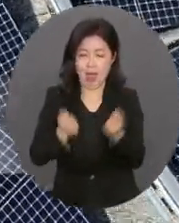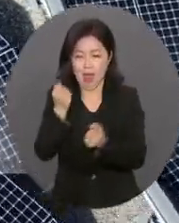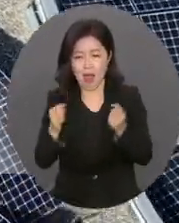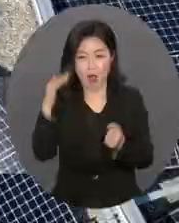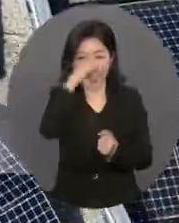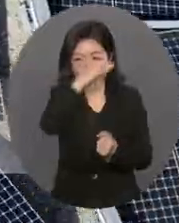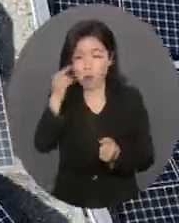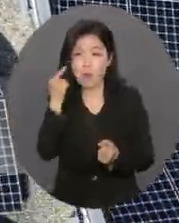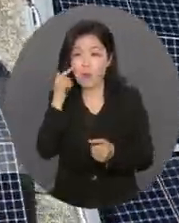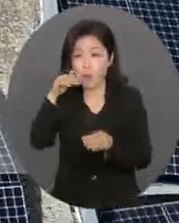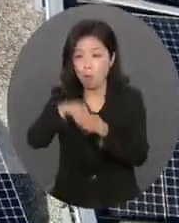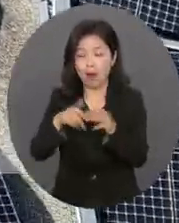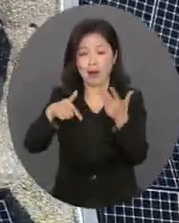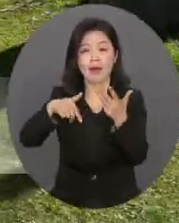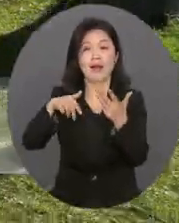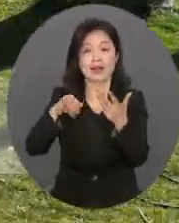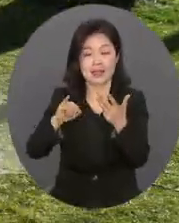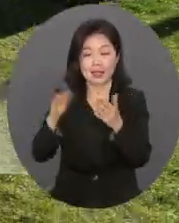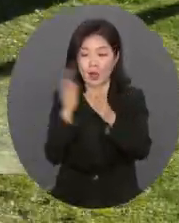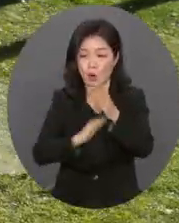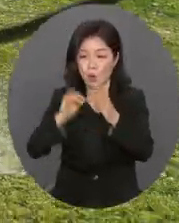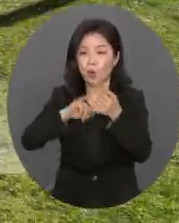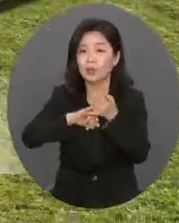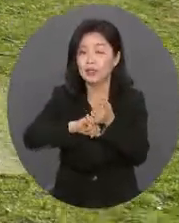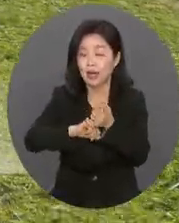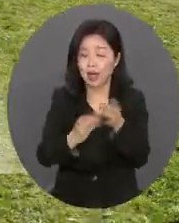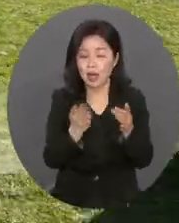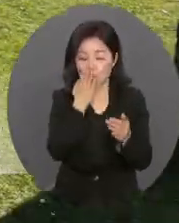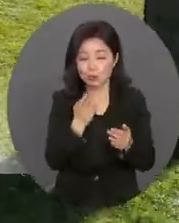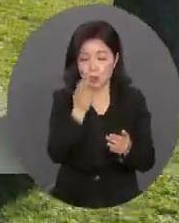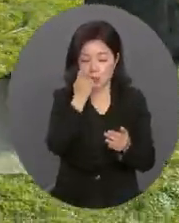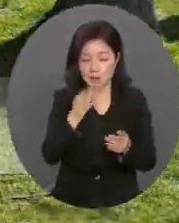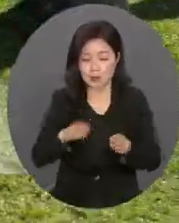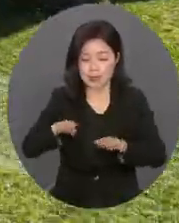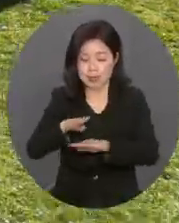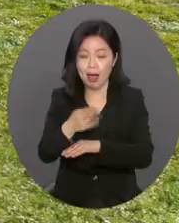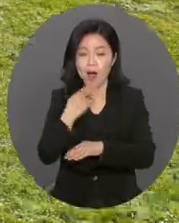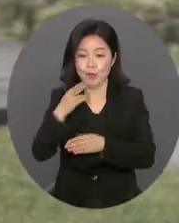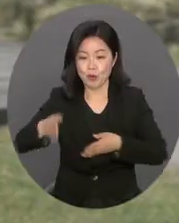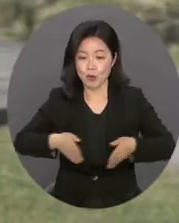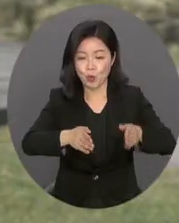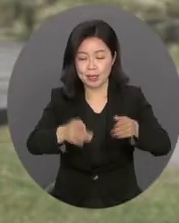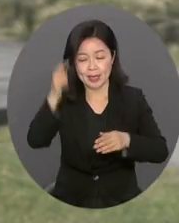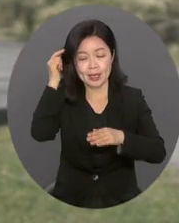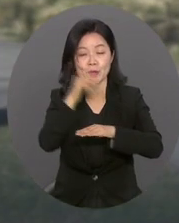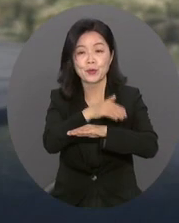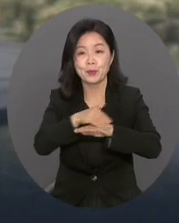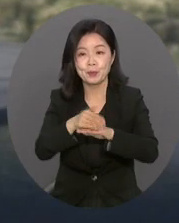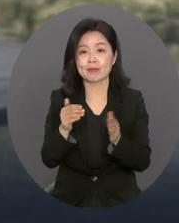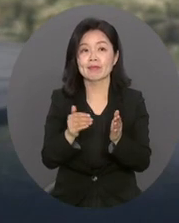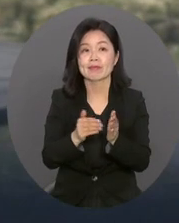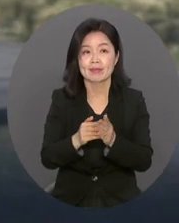민선 8기 공약인 원도심 르네상스 프로젝트, 순천 구도심의 차 없는 거리를 구상했습니다. 프라이부르크